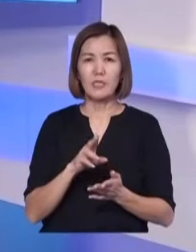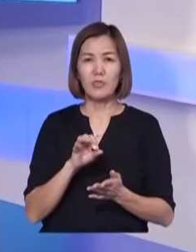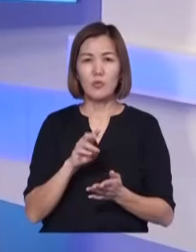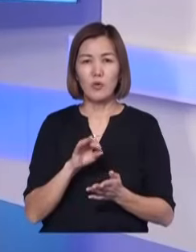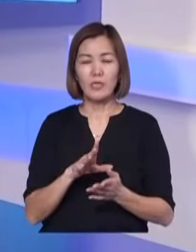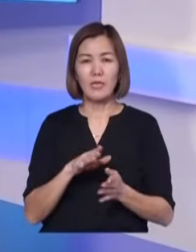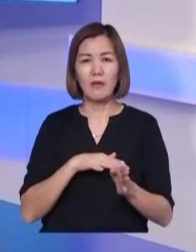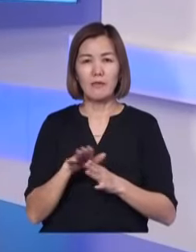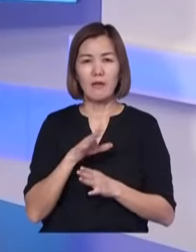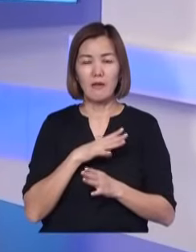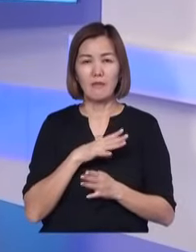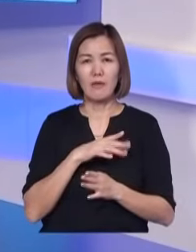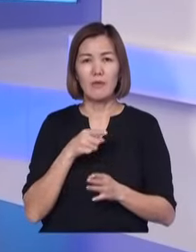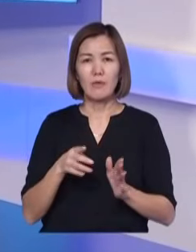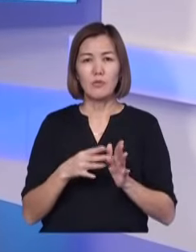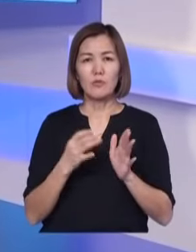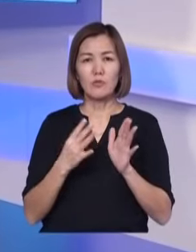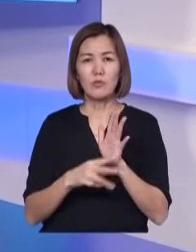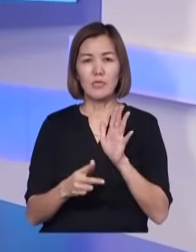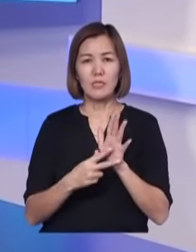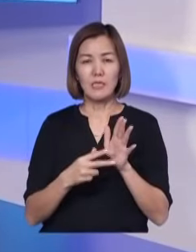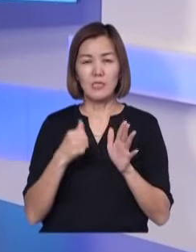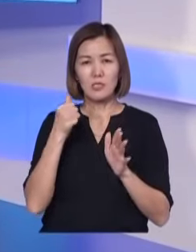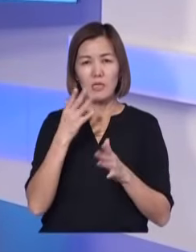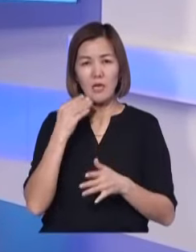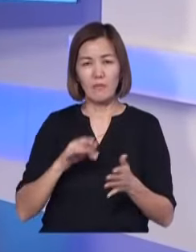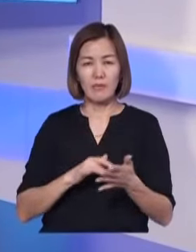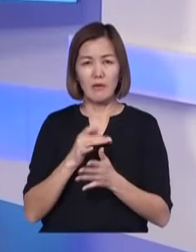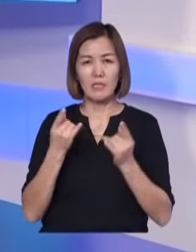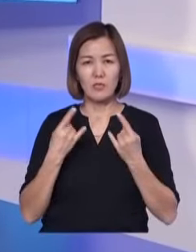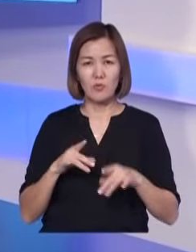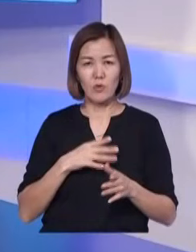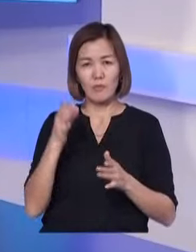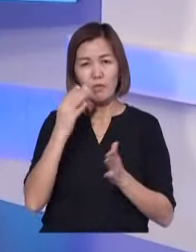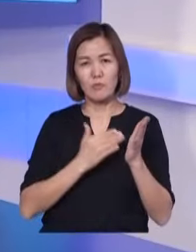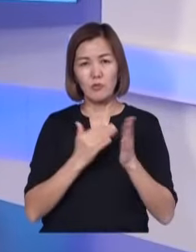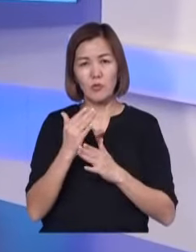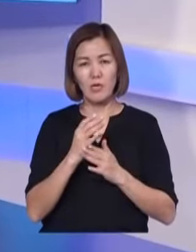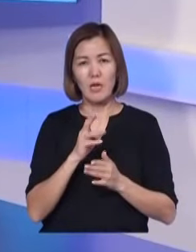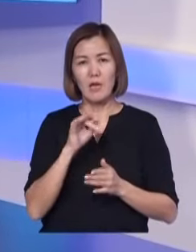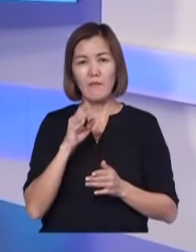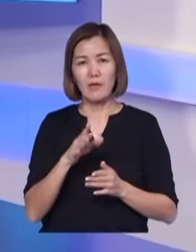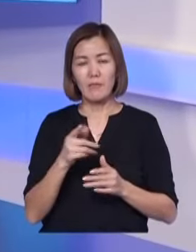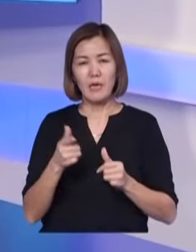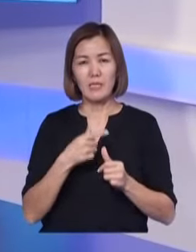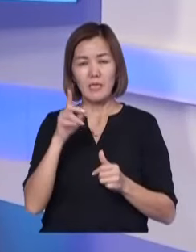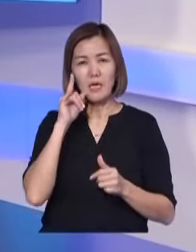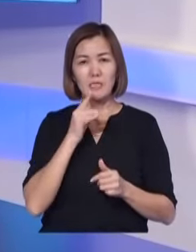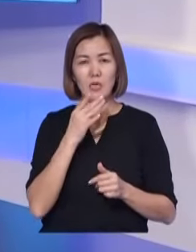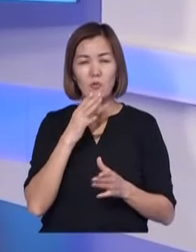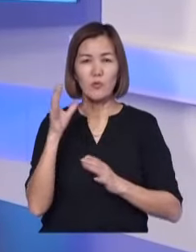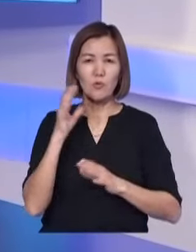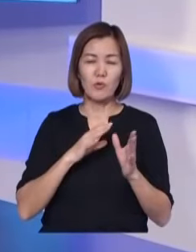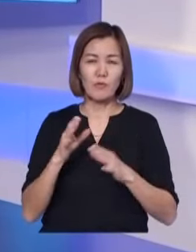Тұңғатар атқарады. Қуаныш Абайбекұлы 1988 жылы Алматы қаласында туған. Білімі жоғары. Әл-Фараби атындағы Қазақ ұлттық